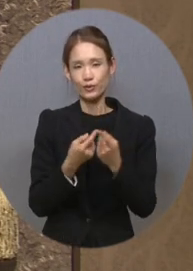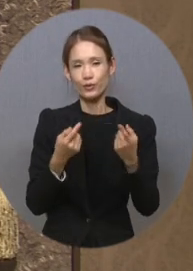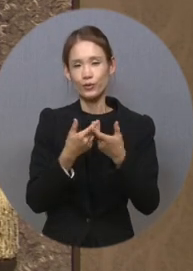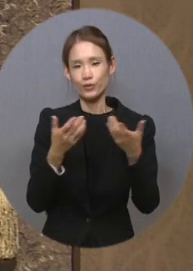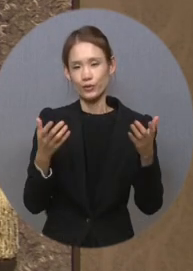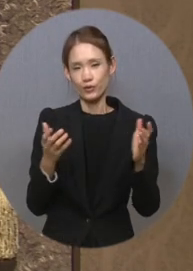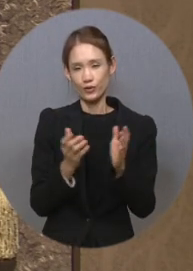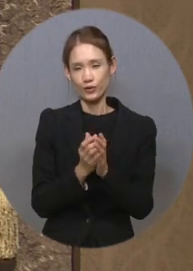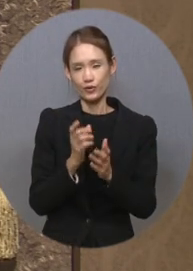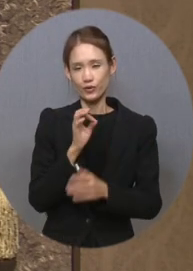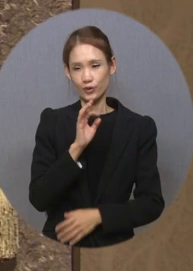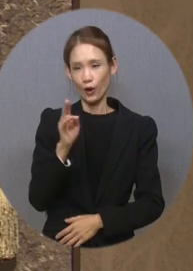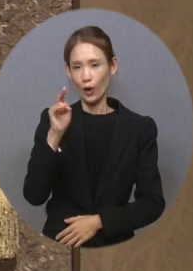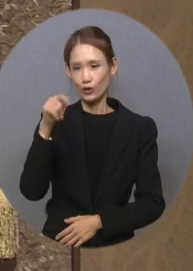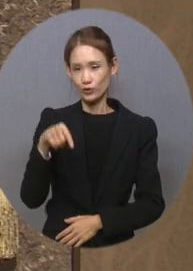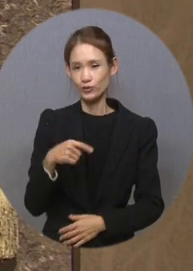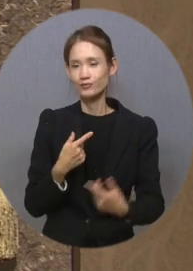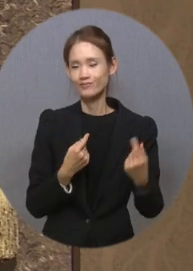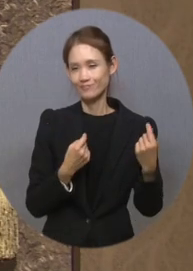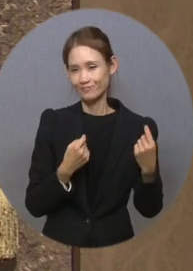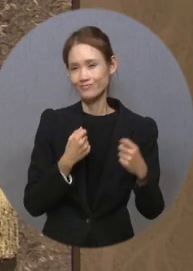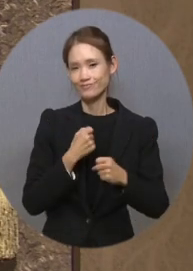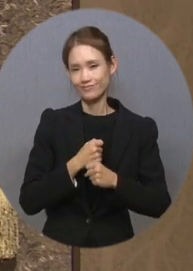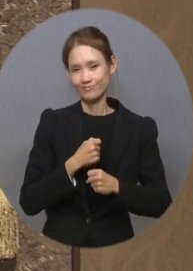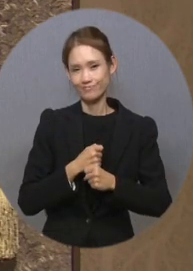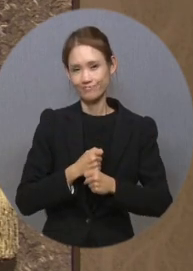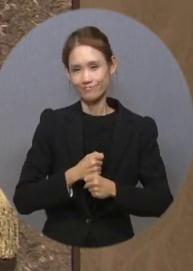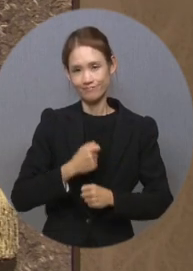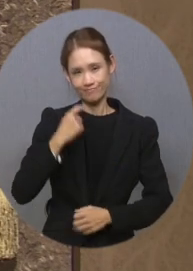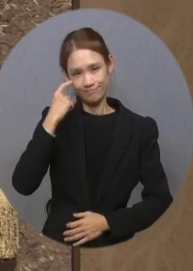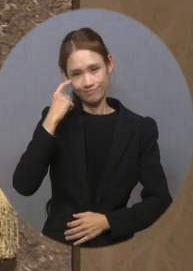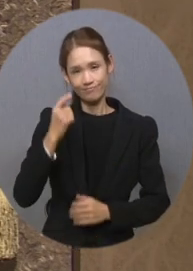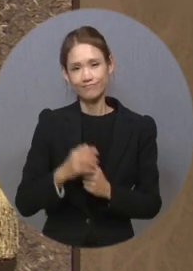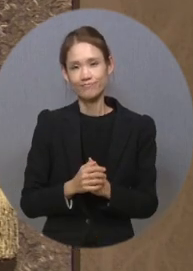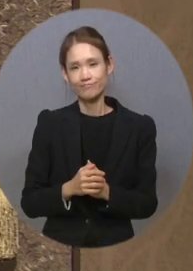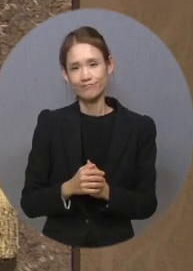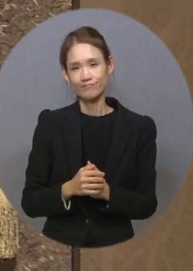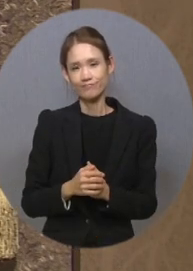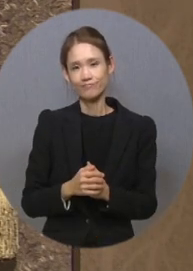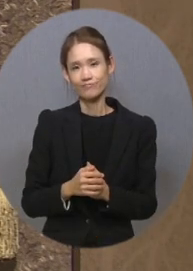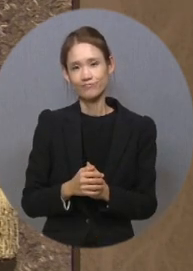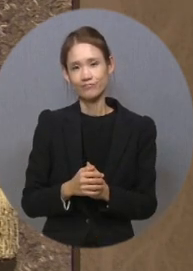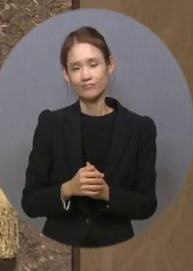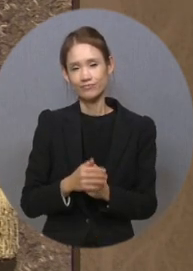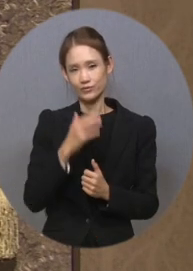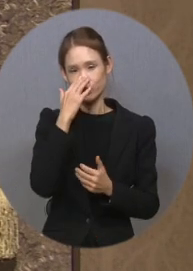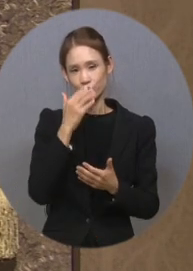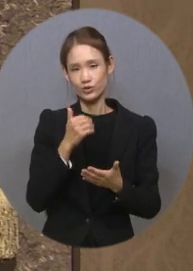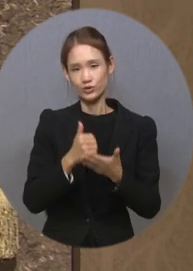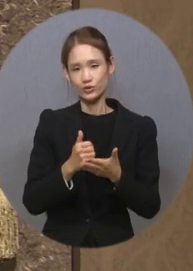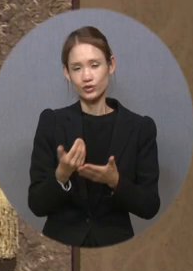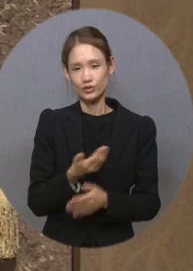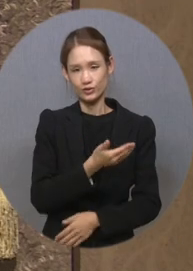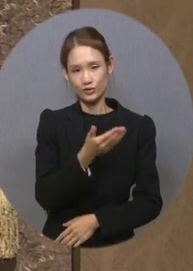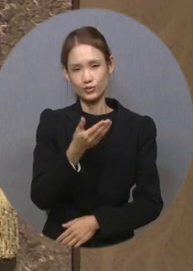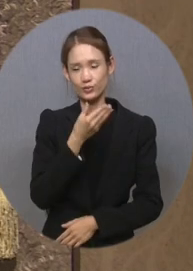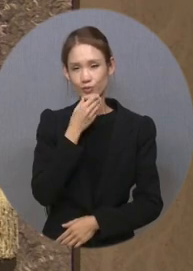공동체 여수 네. 이런 걸 만들어 가야 되겠다 생각합니다. 우리 존경하는 여수 시민